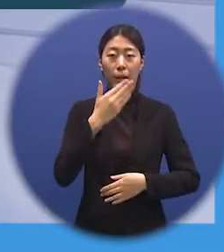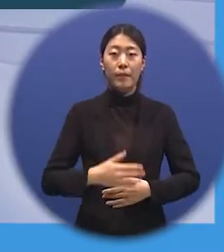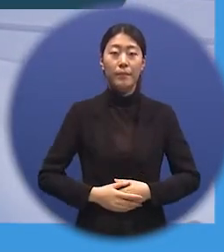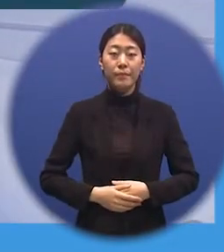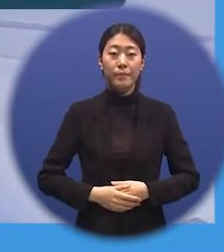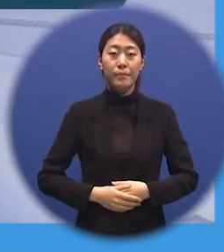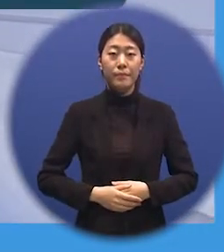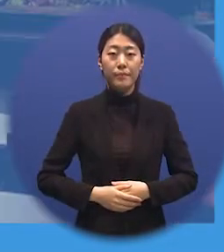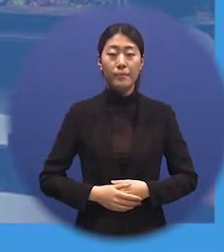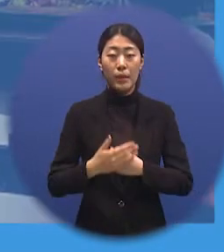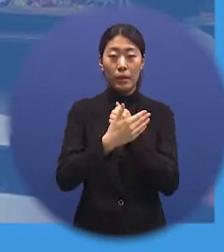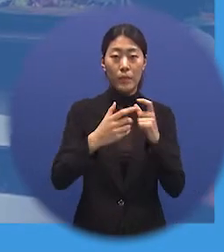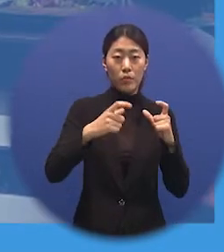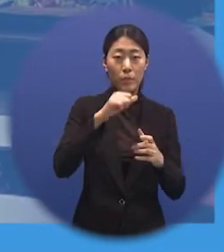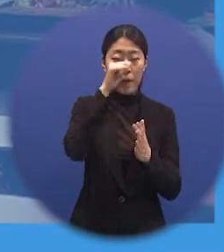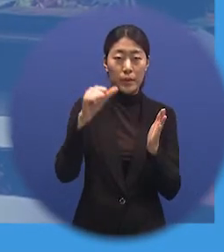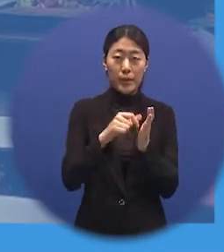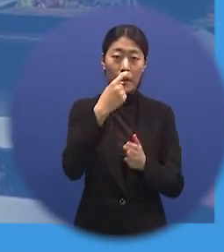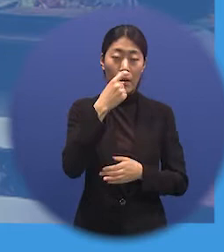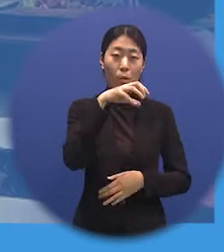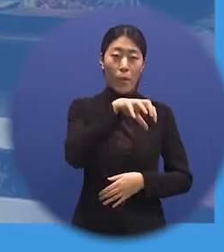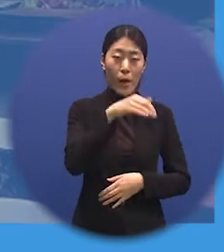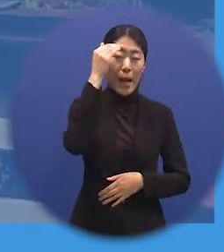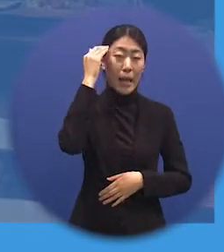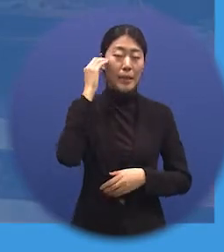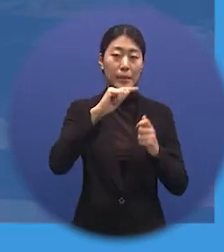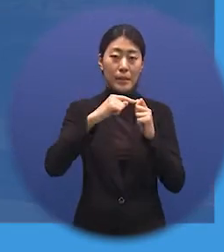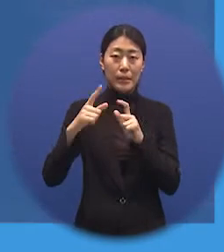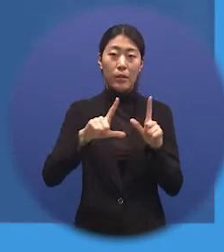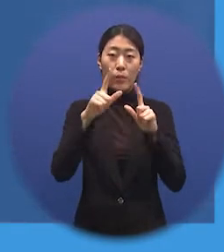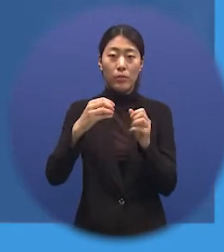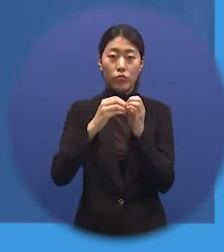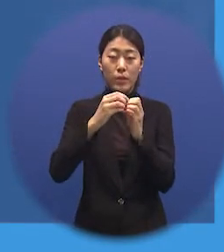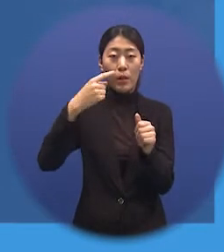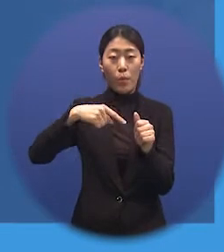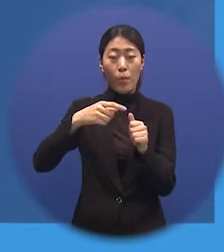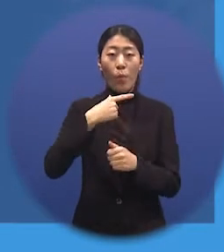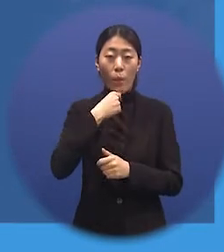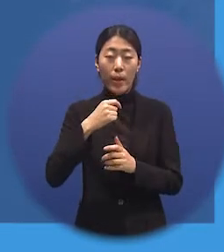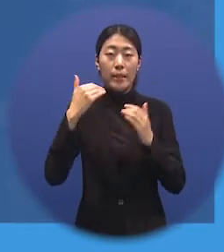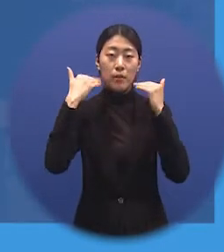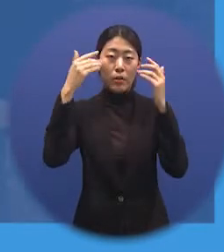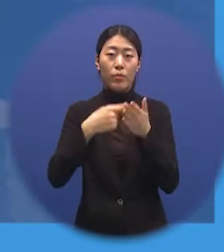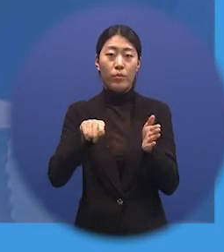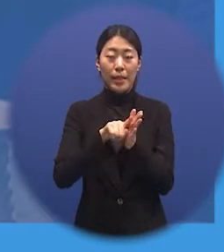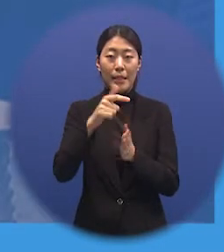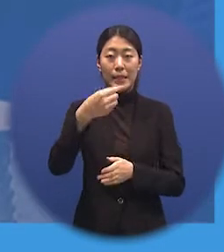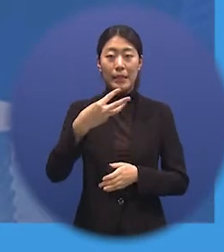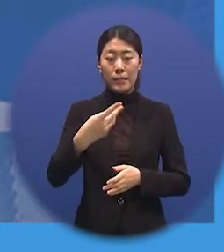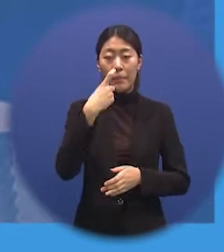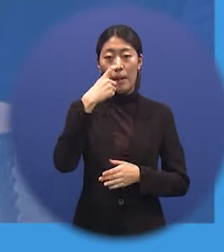이메일로 접수하시면 됩니다. 은평구 평생학습관에서는 한글과 생활문해 교육이 필요한 성인을